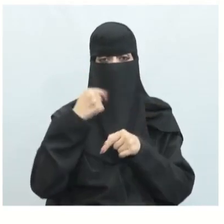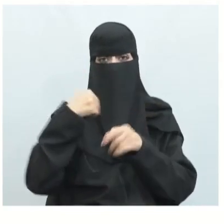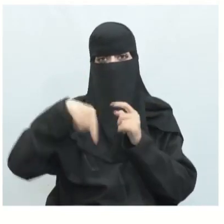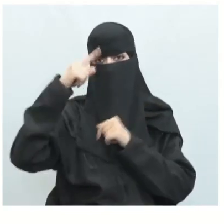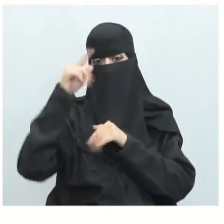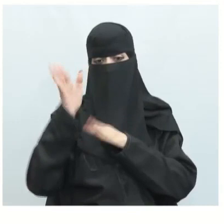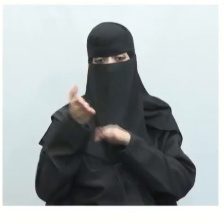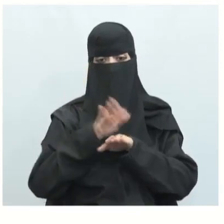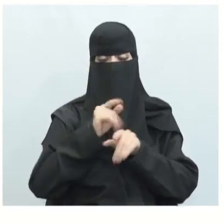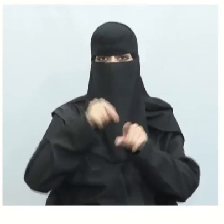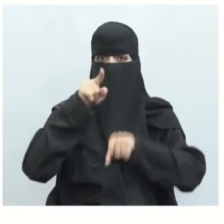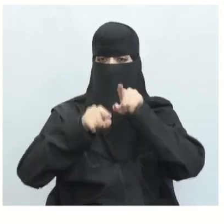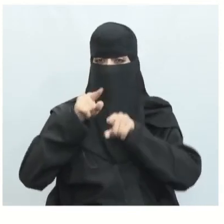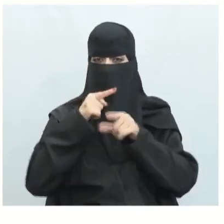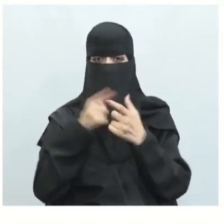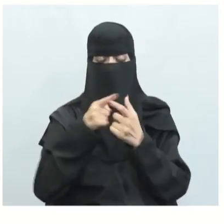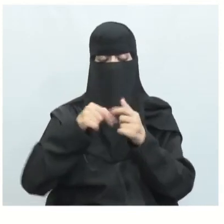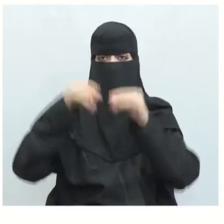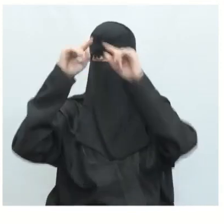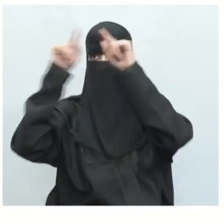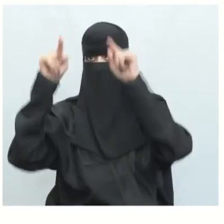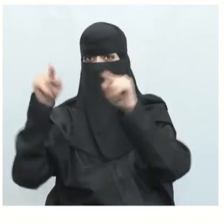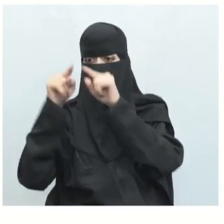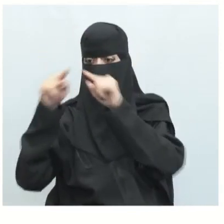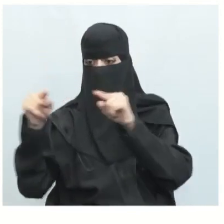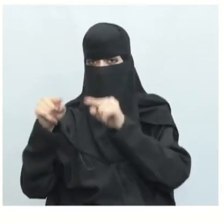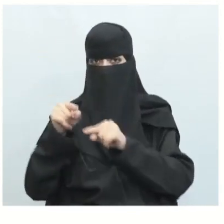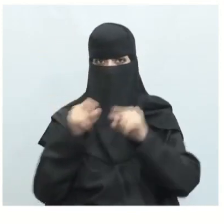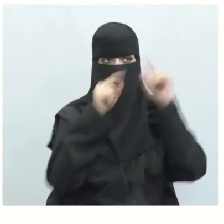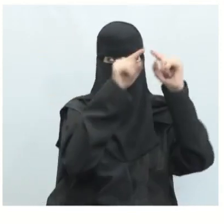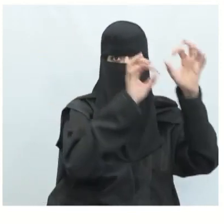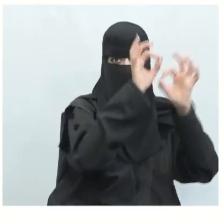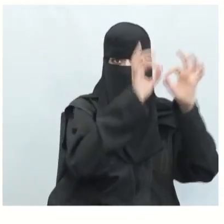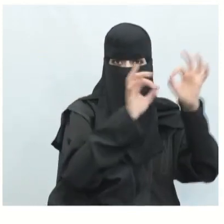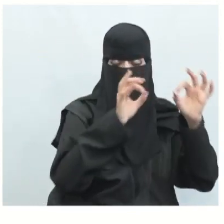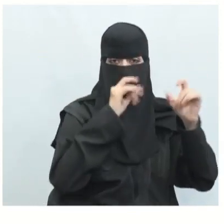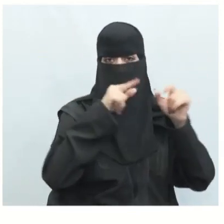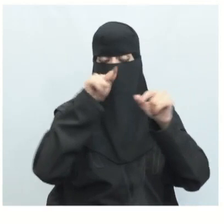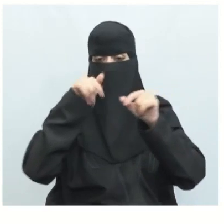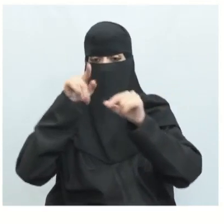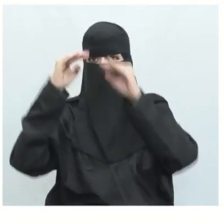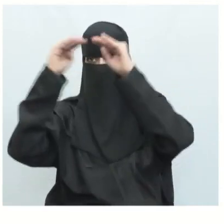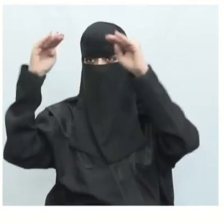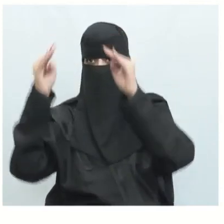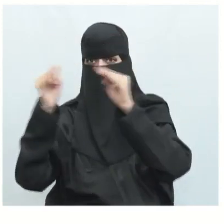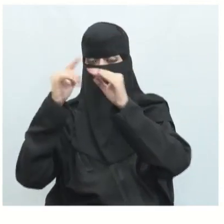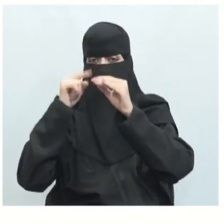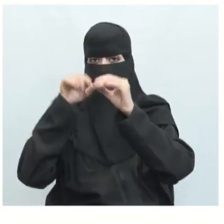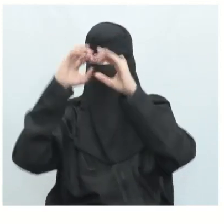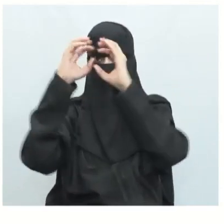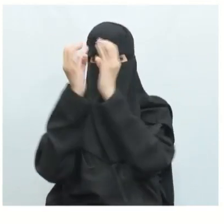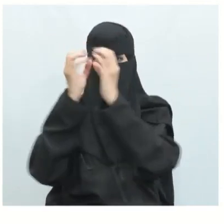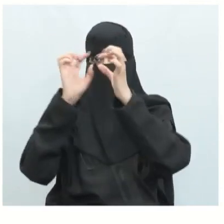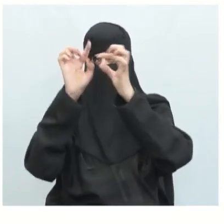عليها الفرق بين الاشجار والمخططات الاشجار تشكل العقد المتصله